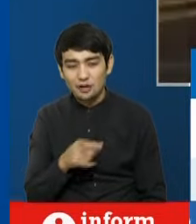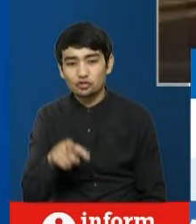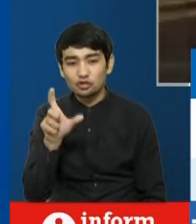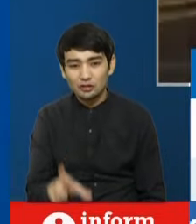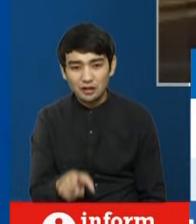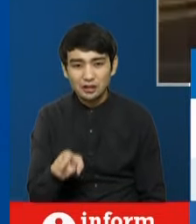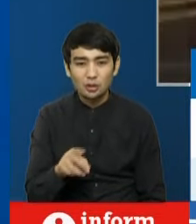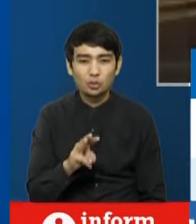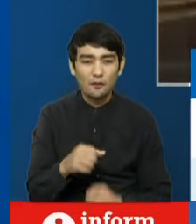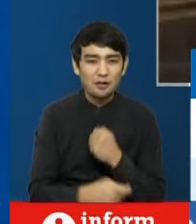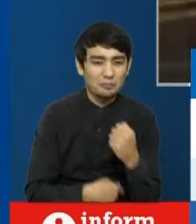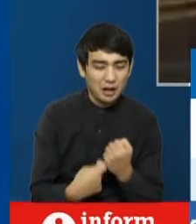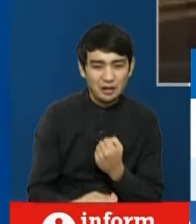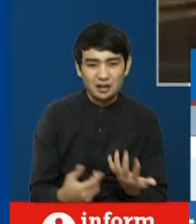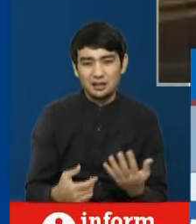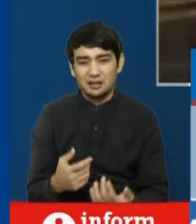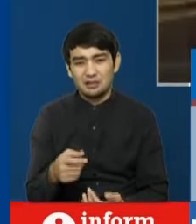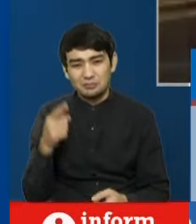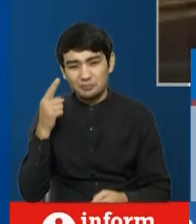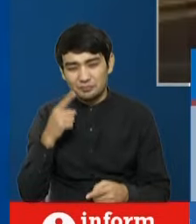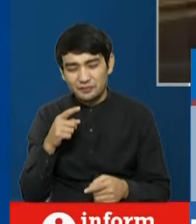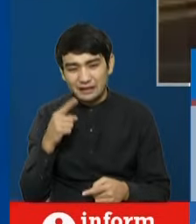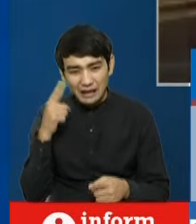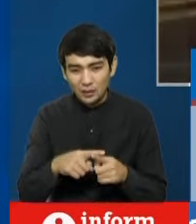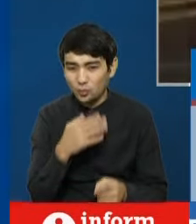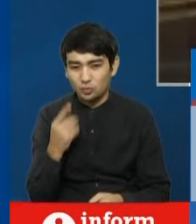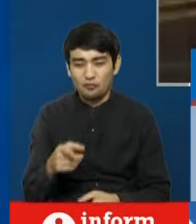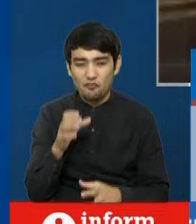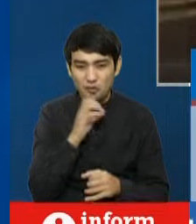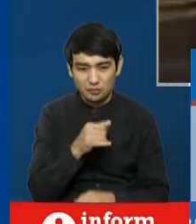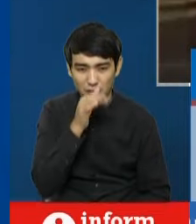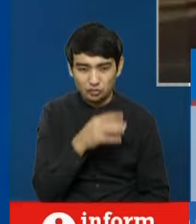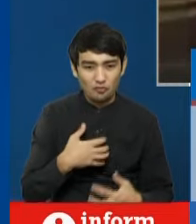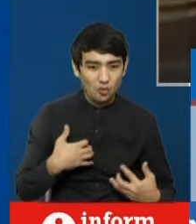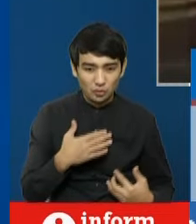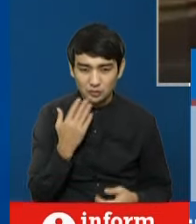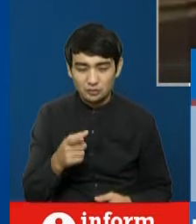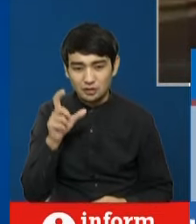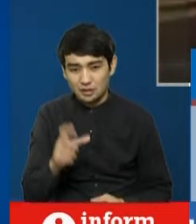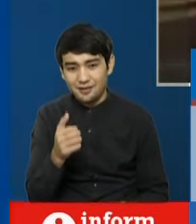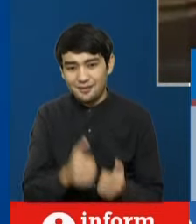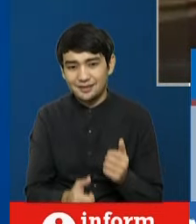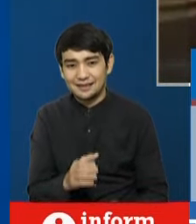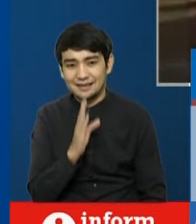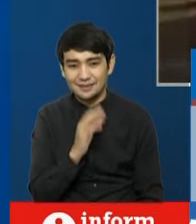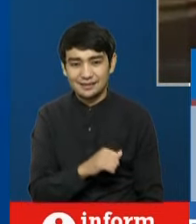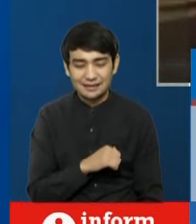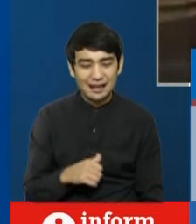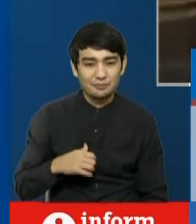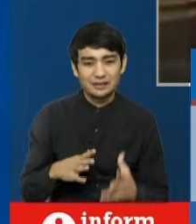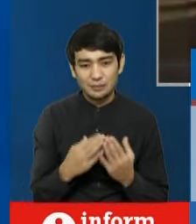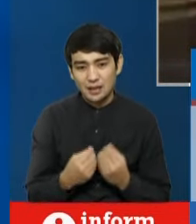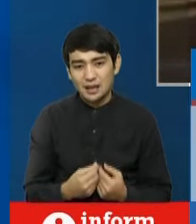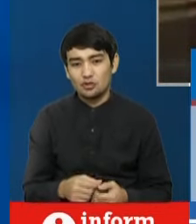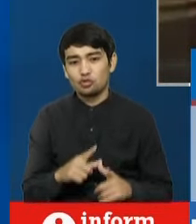не какой-то товар, кража чего-то там. Поэтому я думаю, что важно каждой девочке в семье,